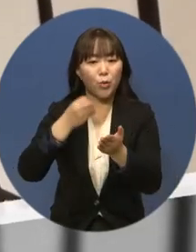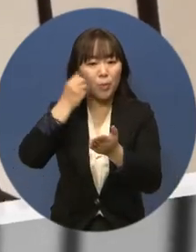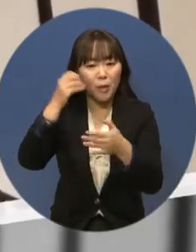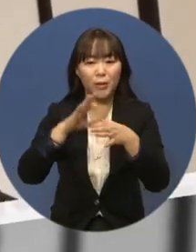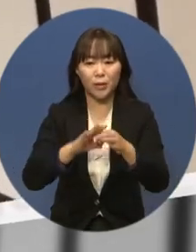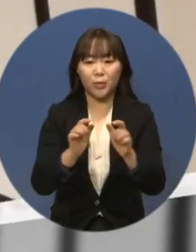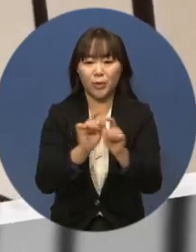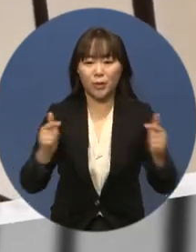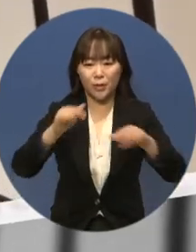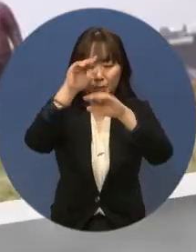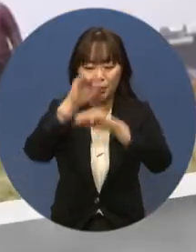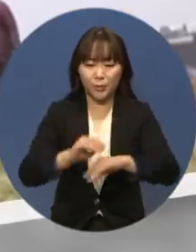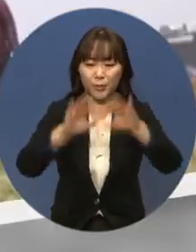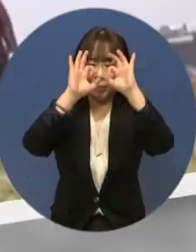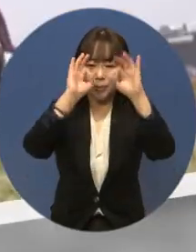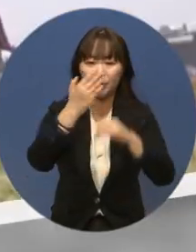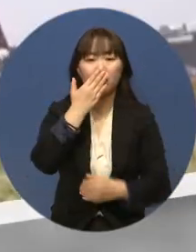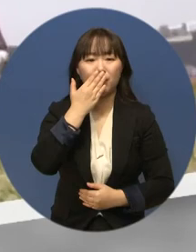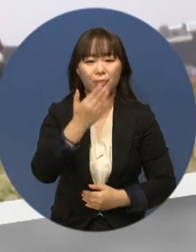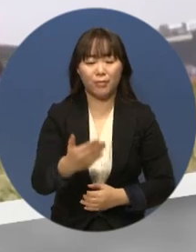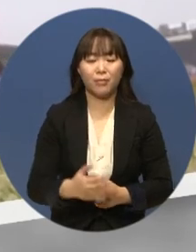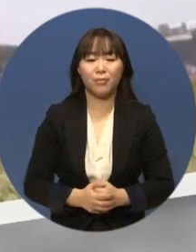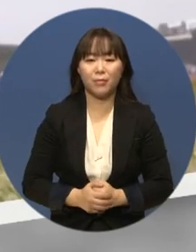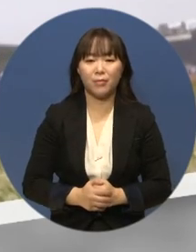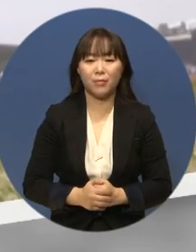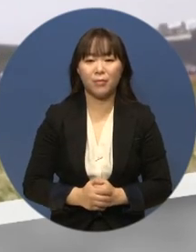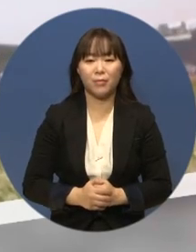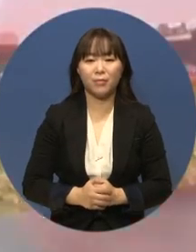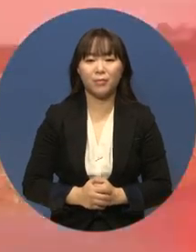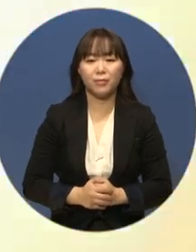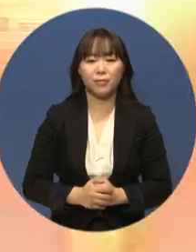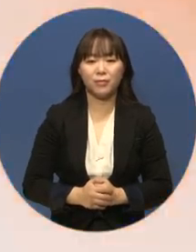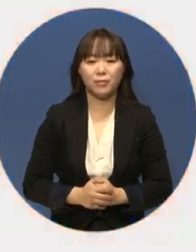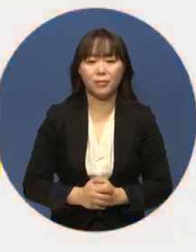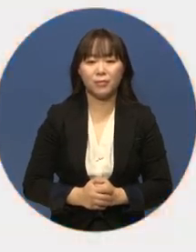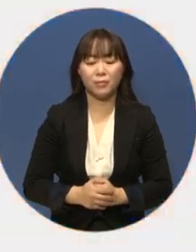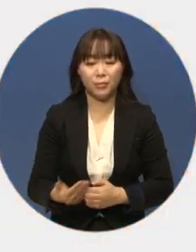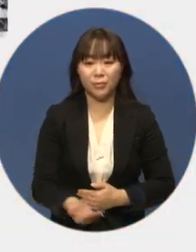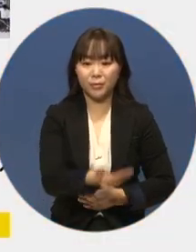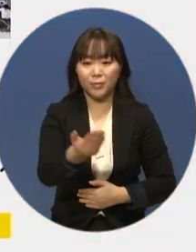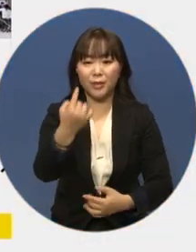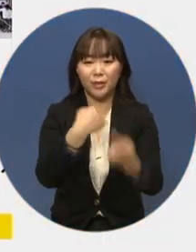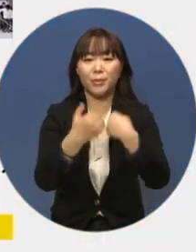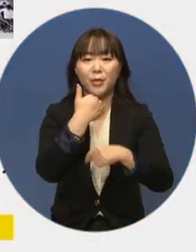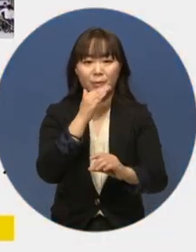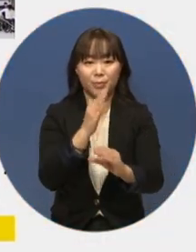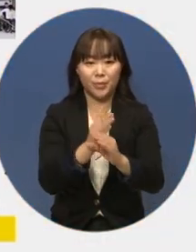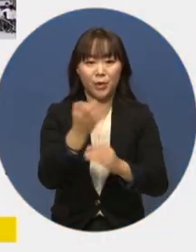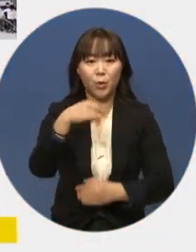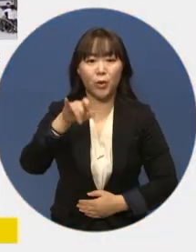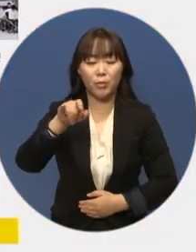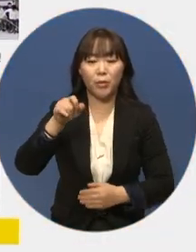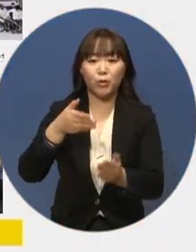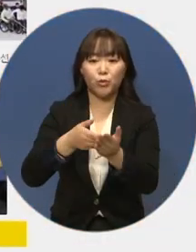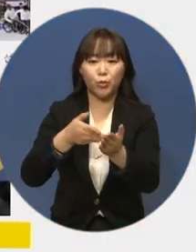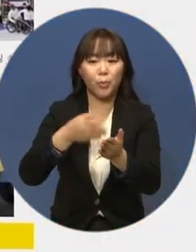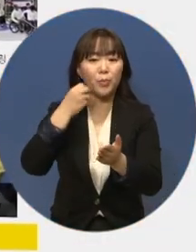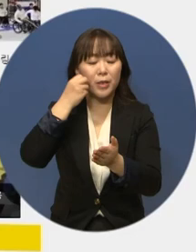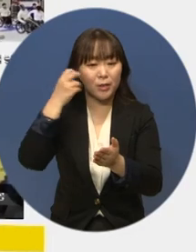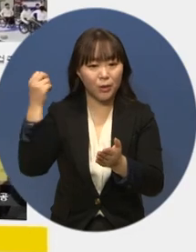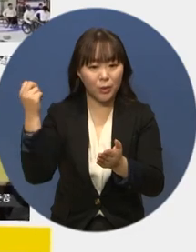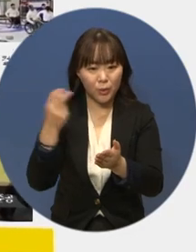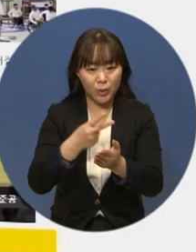뉴스 홈페이지를 통해 보다 다양한 소식을 접할 수 있습니다. 시청자 여러분의 제보를 기다립니다. 웰페어